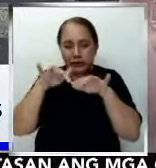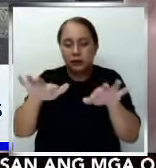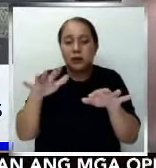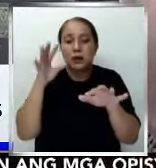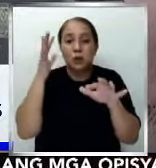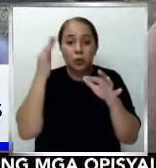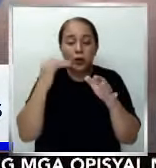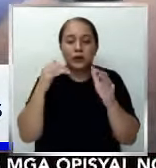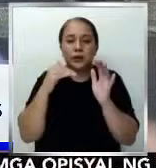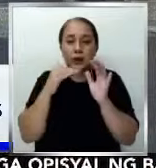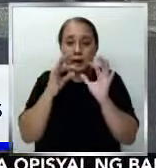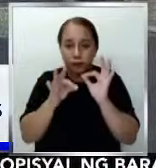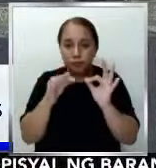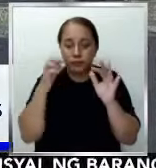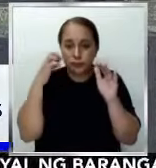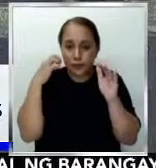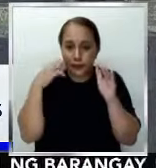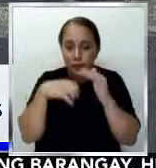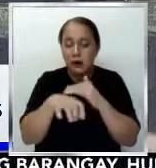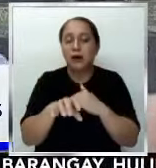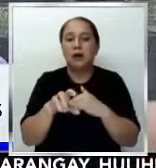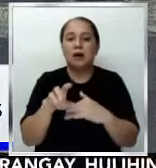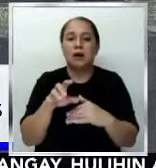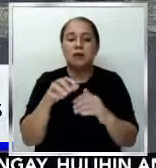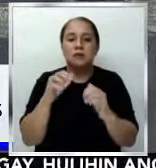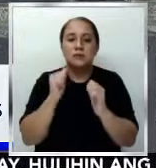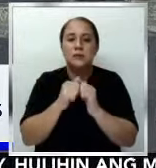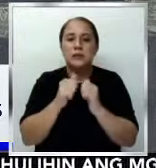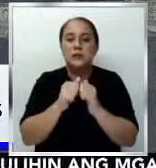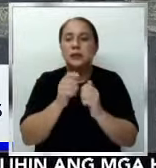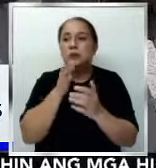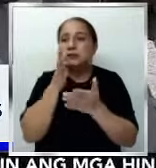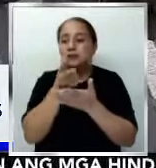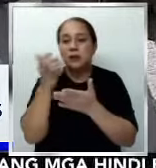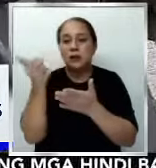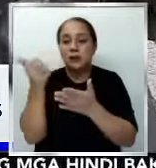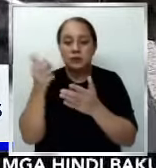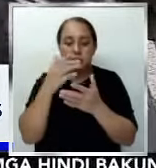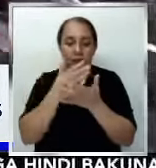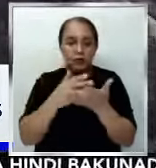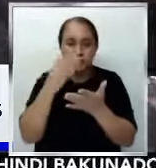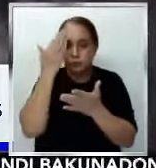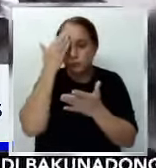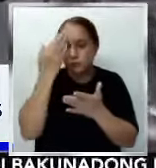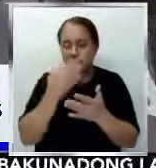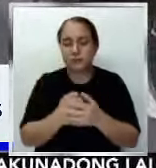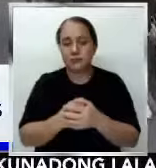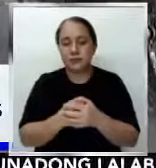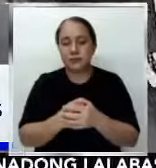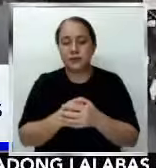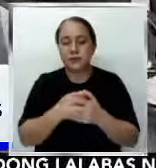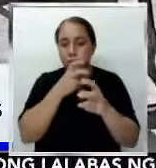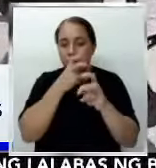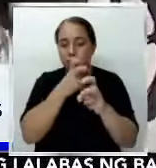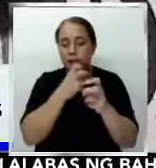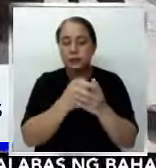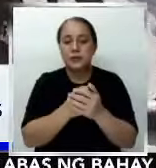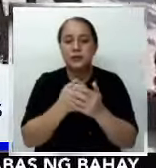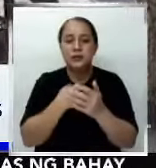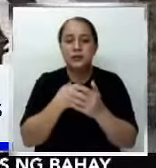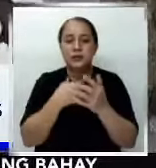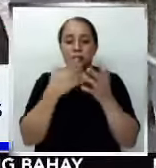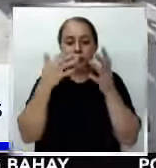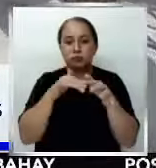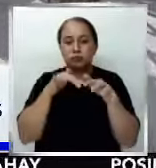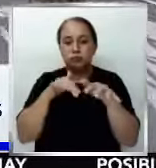dito, makakarating na rin sila doon sa ibang bayan ng Bulacan eh. Dahil sa paghihigpit, bahagyang bumigat ang dahil ng traffic sa